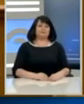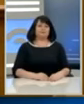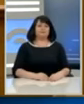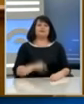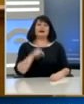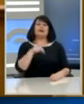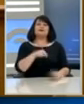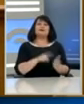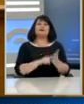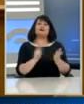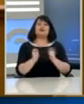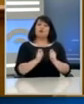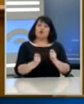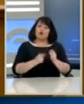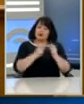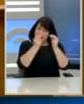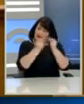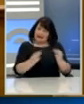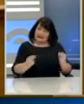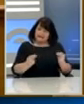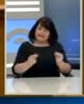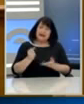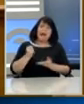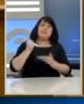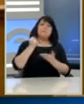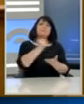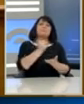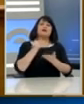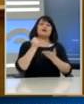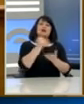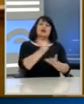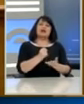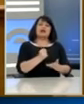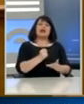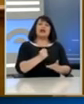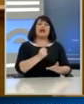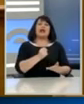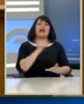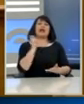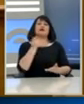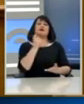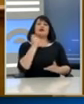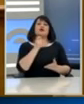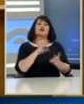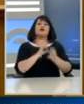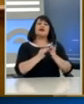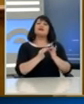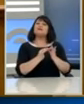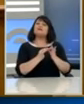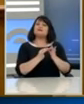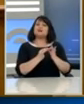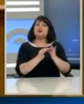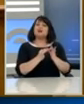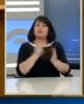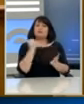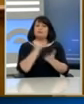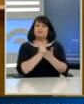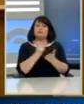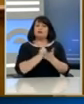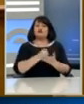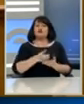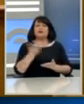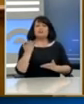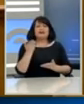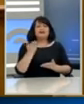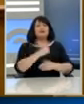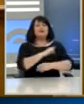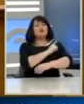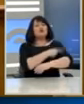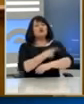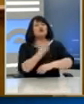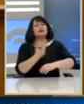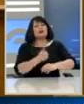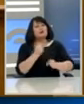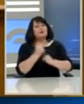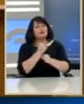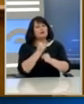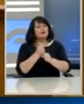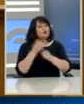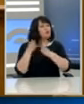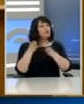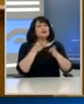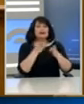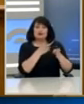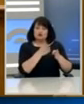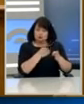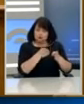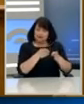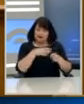την τροπολογία και το πρόβλημα της επιχορήγησης του ΕΟΠΕΠ, του Εθνικού Οργανισμού Πιστοποίησης Προσόντων και Επαγγελματικού